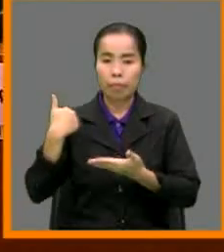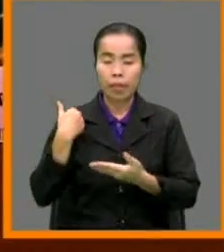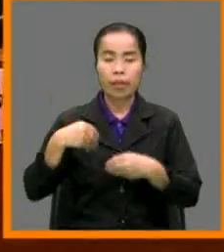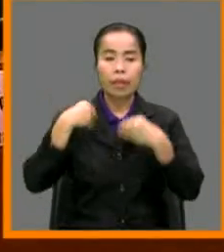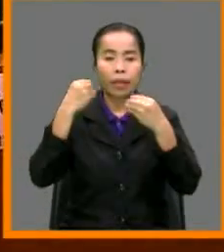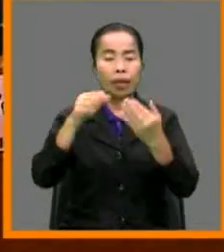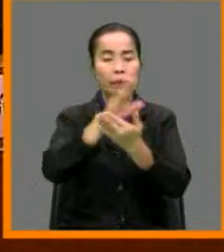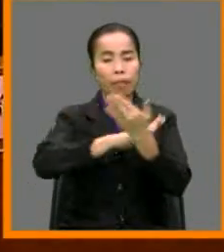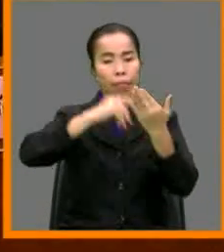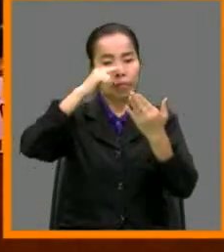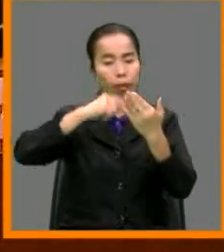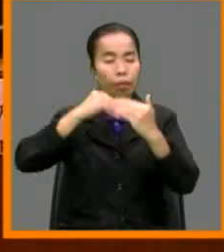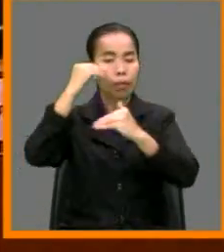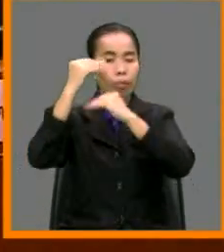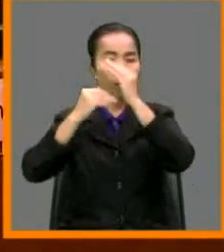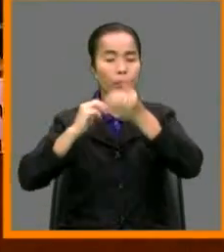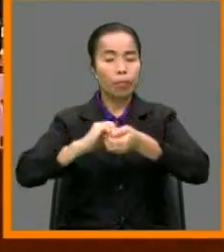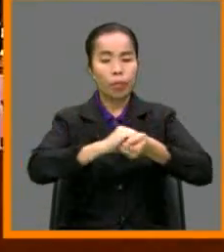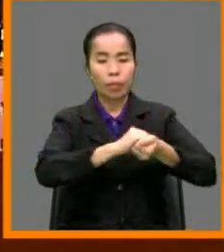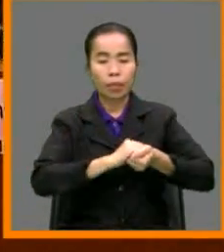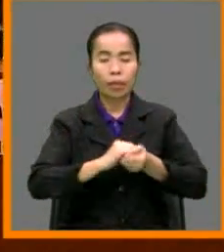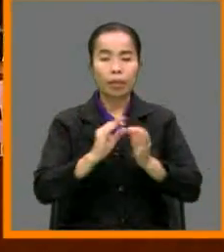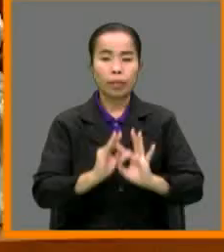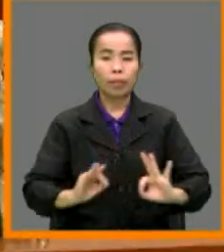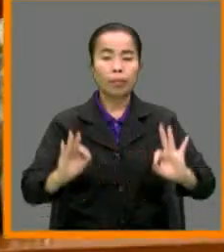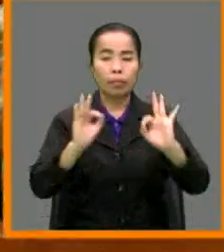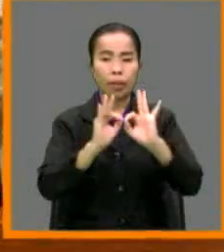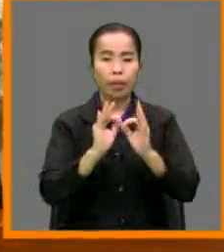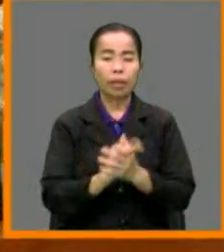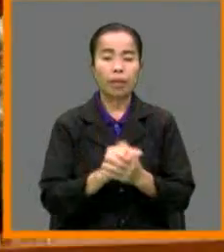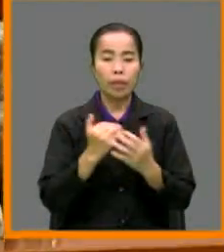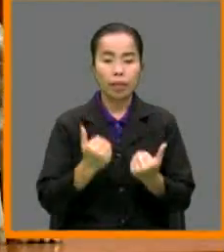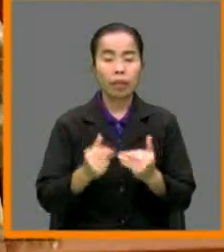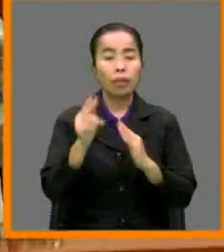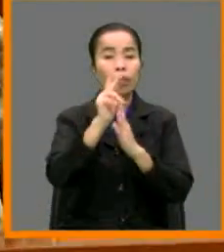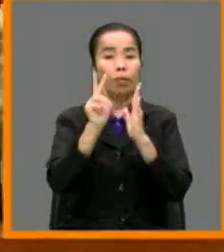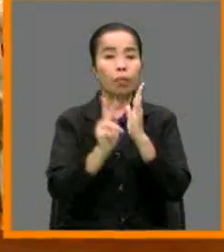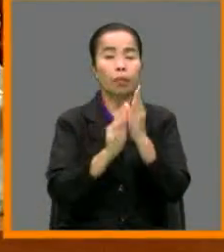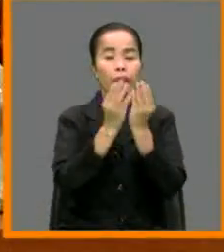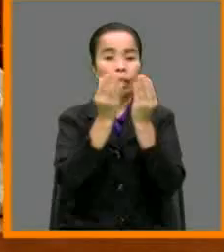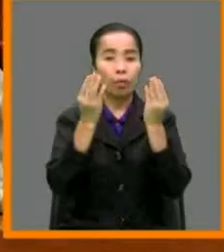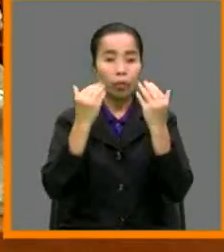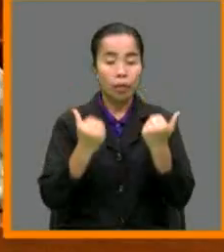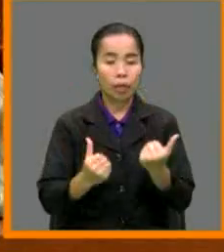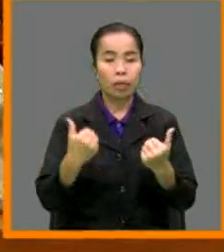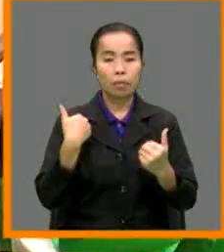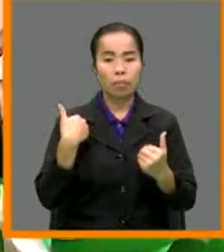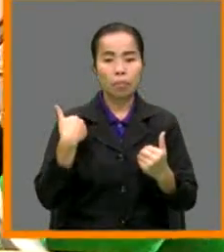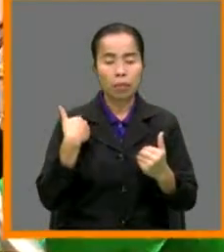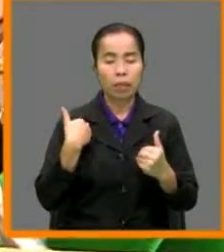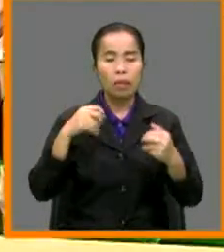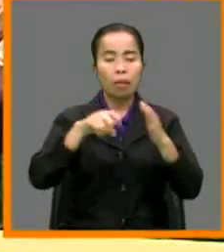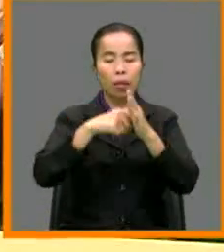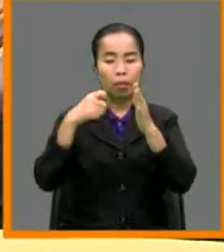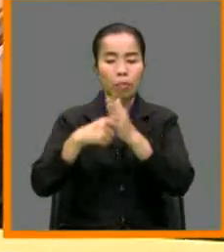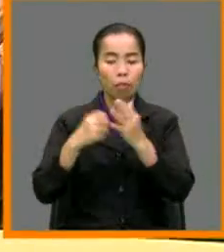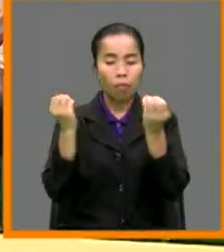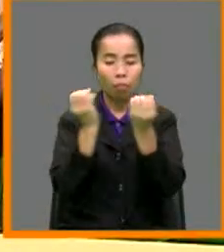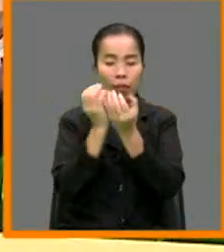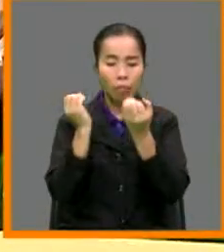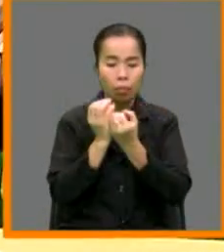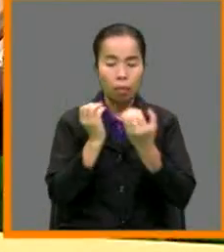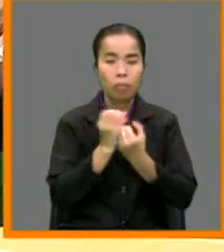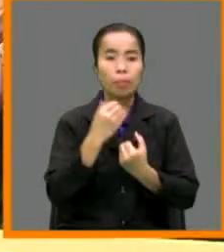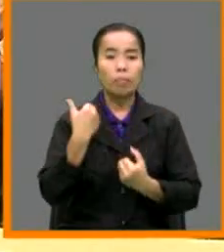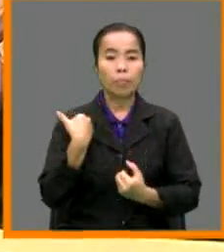าไปได้ด้วยความปรองดองเพราะร่างรัฐธรรมนูญฉบับนี้เกิดขึ้นหลังประเทศมีความขัดแย้งขั้นรุนแรงเ